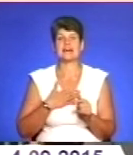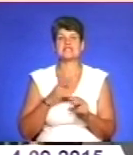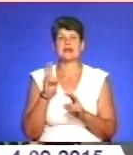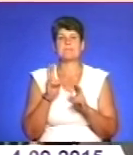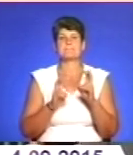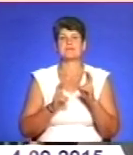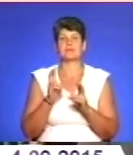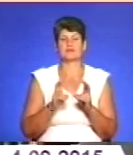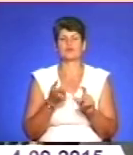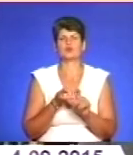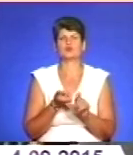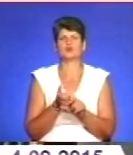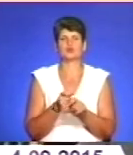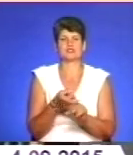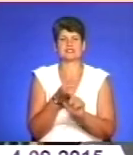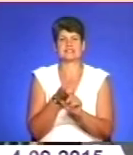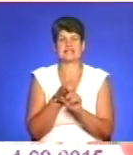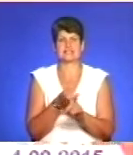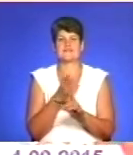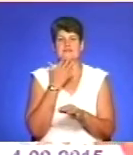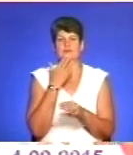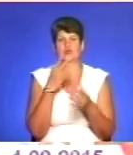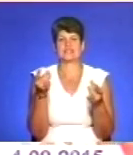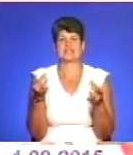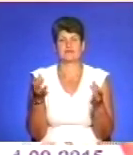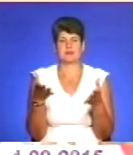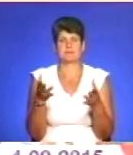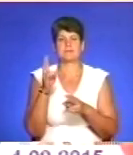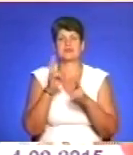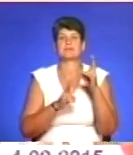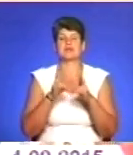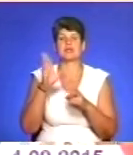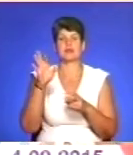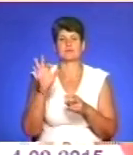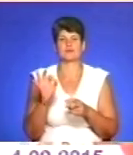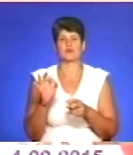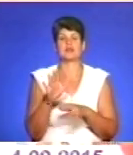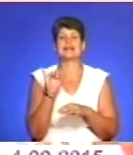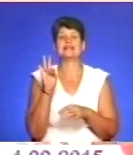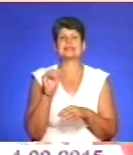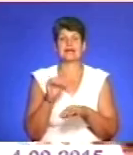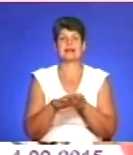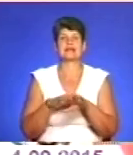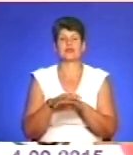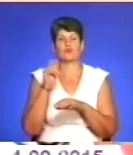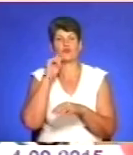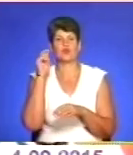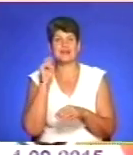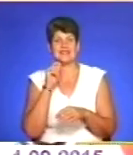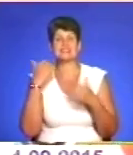від імпортної сировини. Підприємство на ринку в Україні